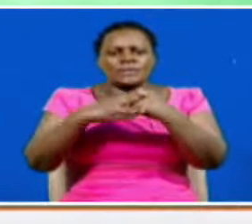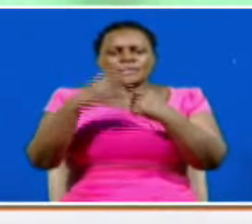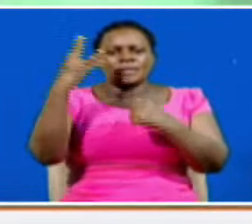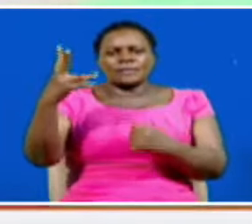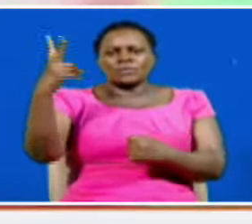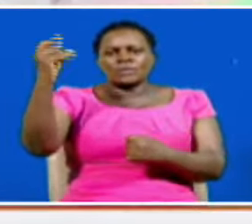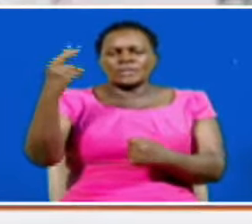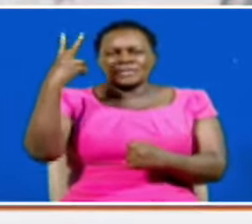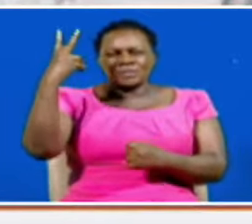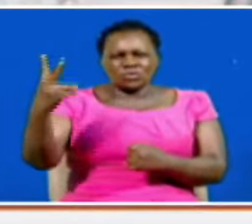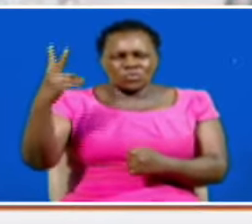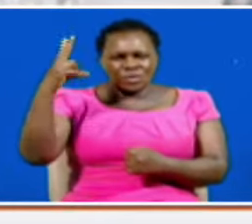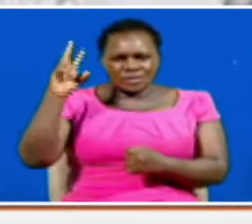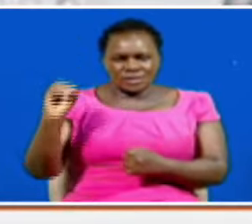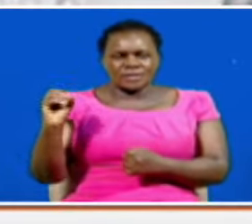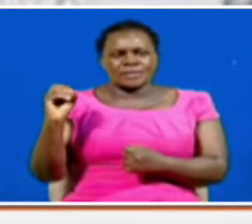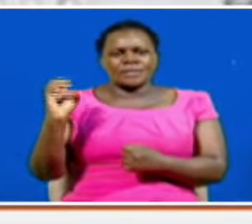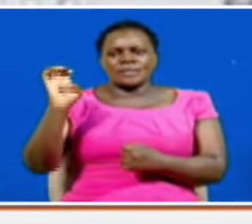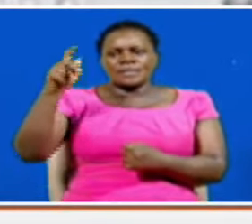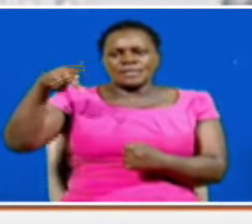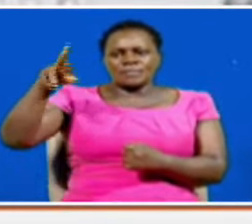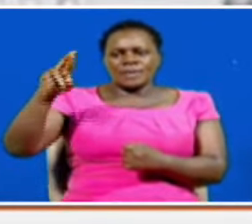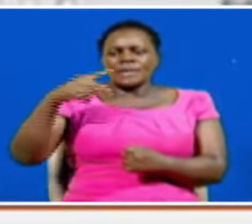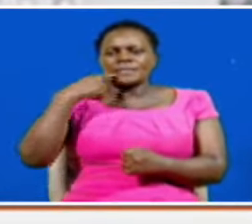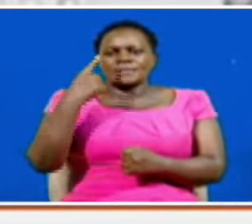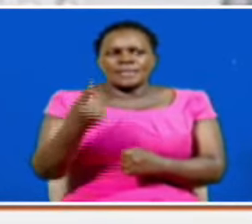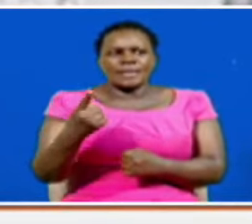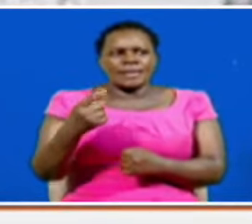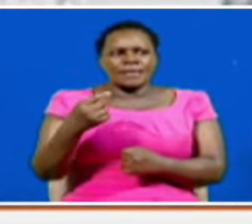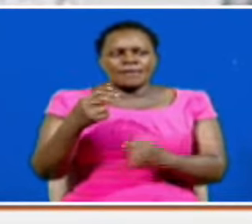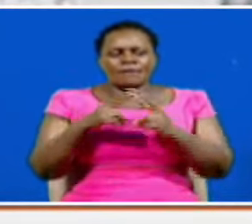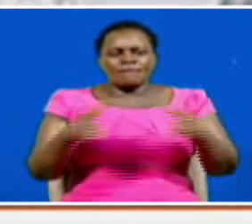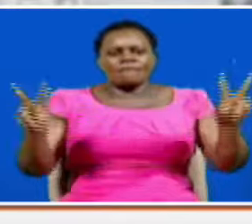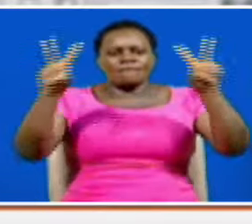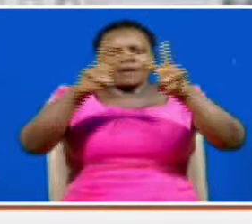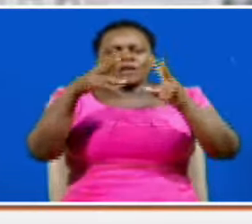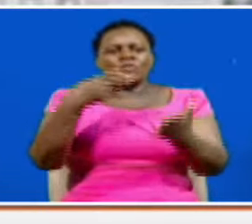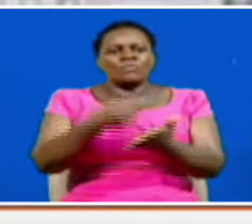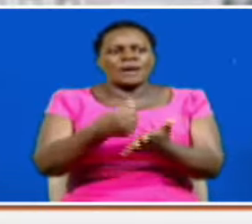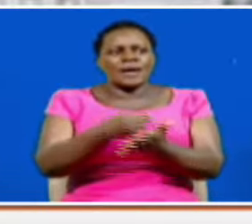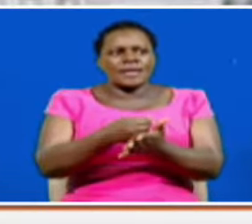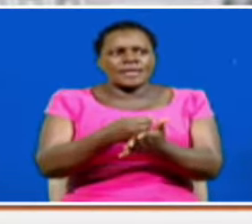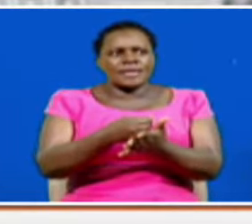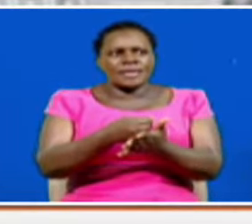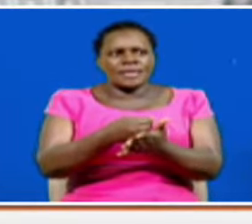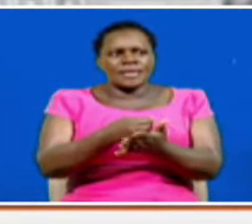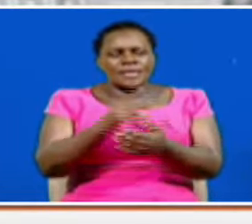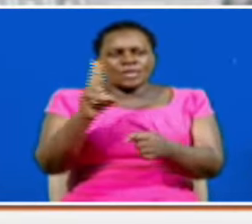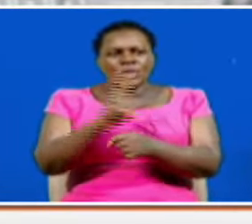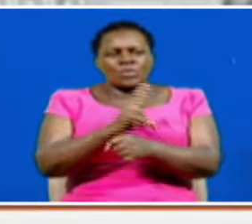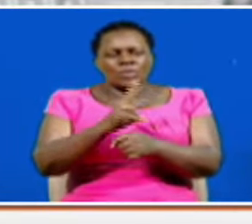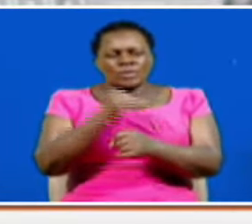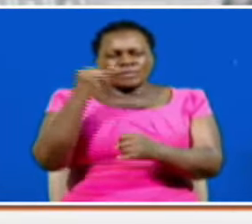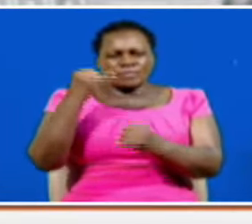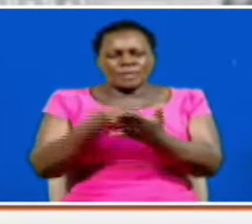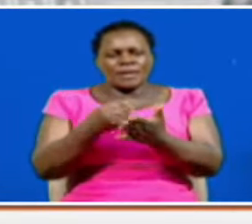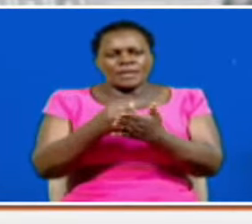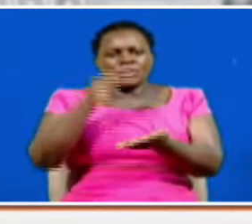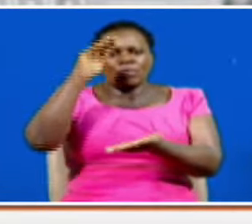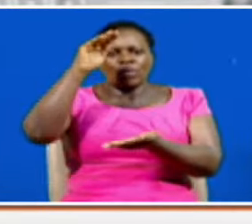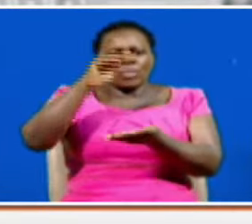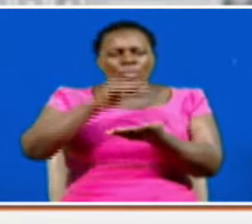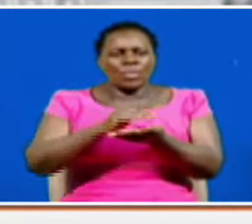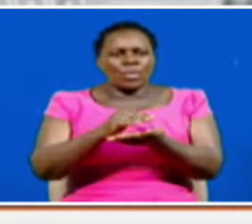mwaka 2020. EPRA pia imebaini kwamba thamani ya juu ya sarafu ya Kenya imefanya bili za watumiaji wa mwisho za kigeni kupungua